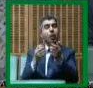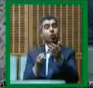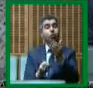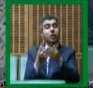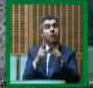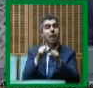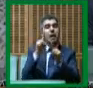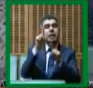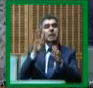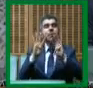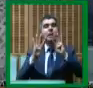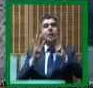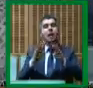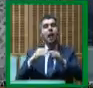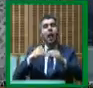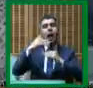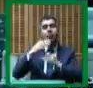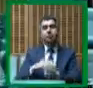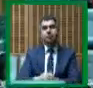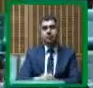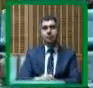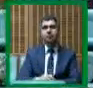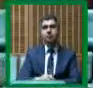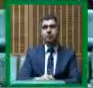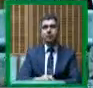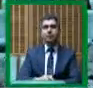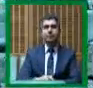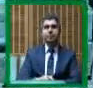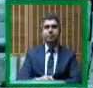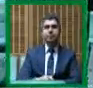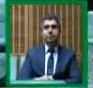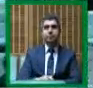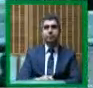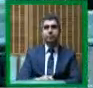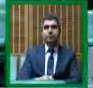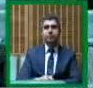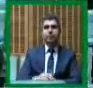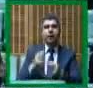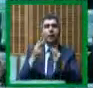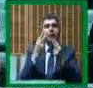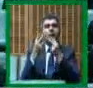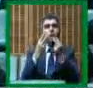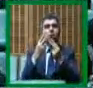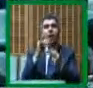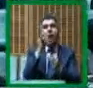من 18 سنة بين 22 دولة عربية.